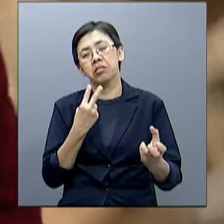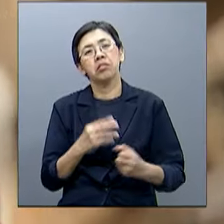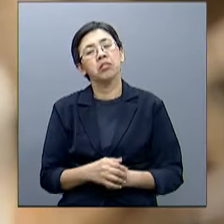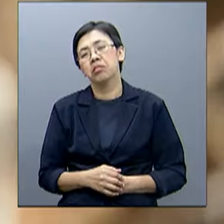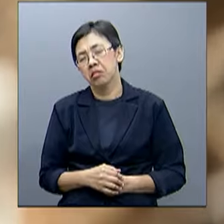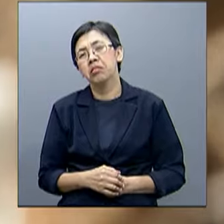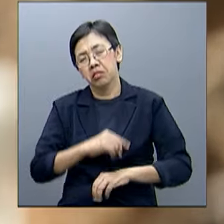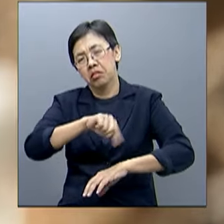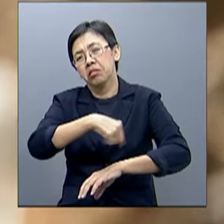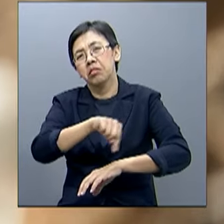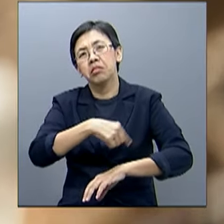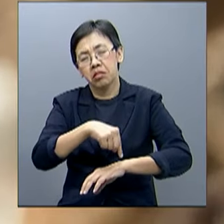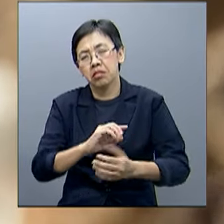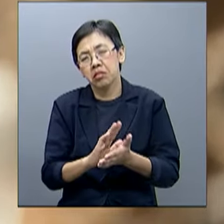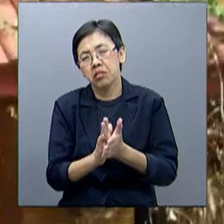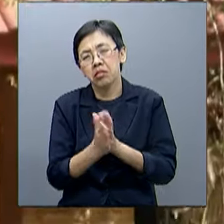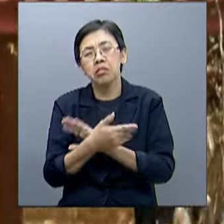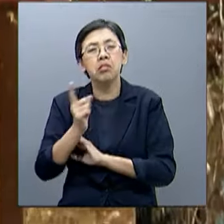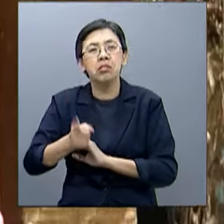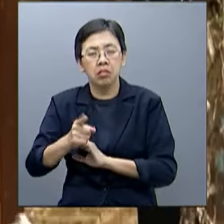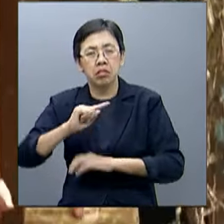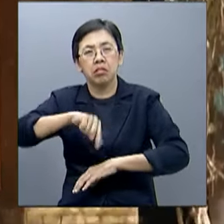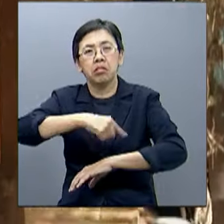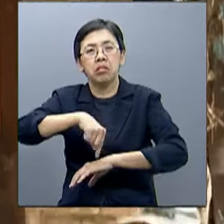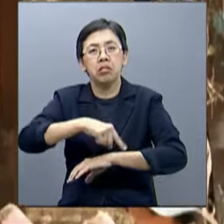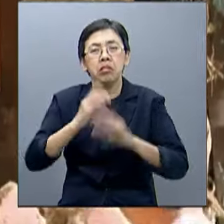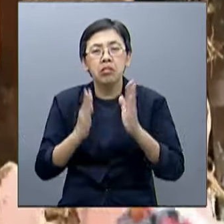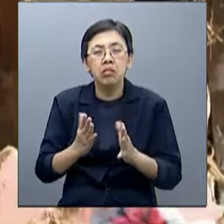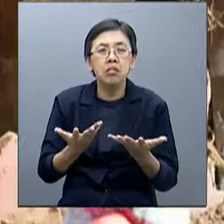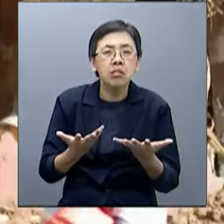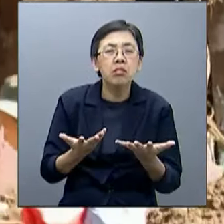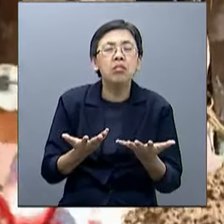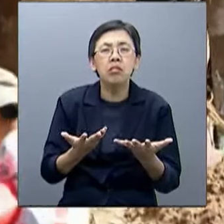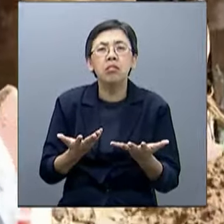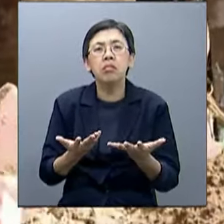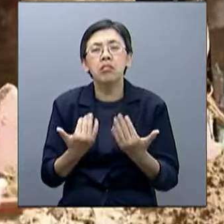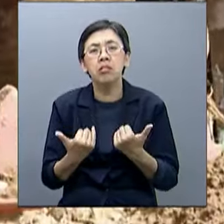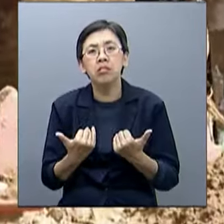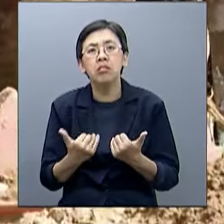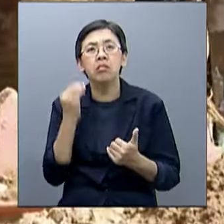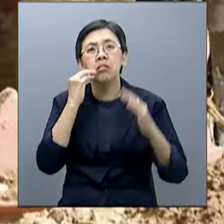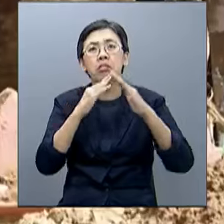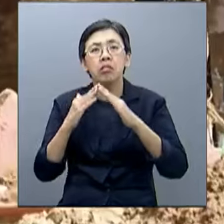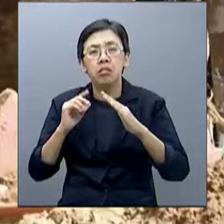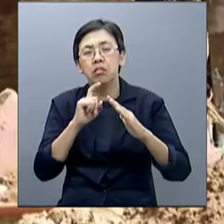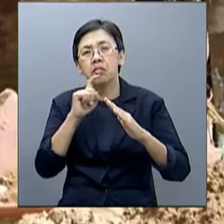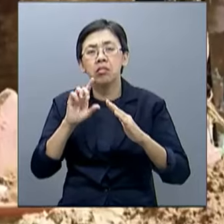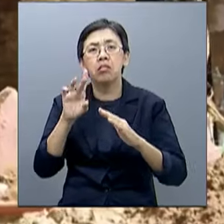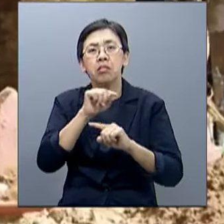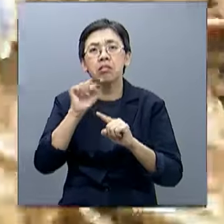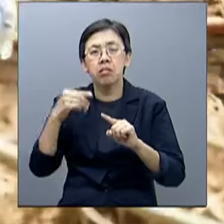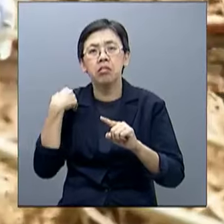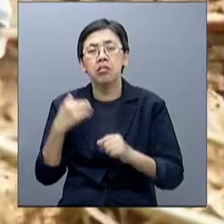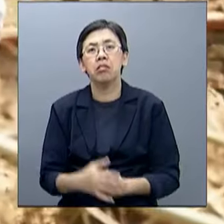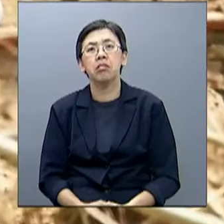องใช้เวลานานในการเข้าสู่สภาวะปกตินะครับแล้วก็ยังมีผู้ประสบภัยอีกหลายคนที่ขณะนี้บ้านเสียหายเกือบ 100% ครับ